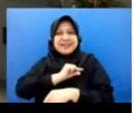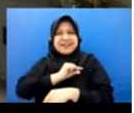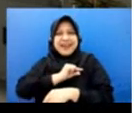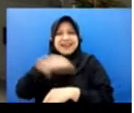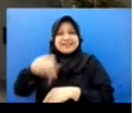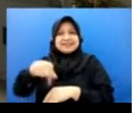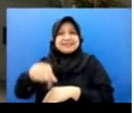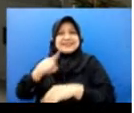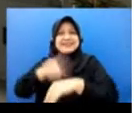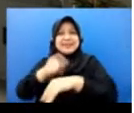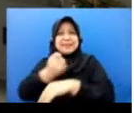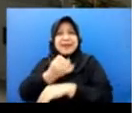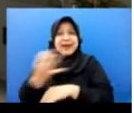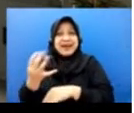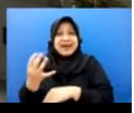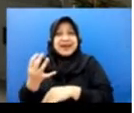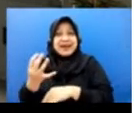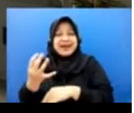Sekarang jam berapa?